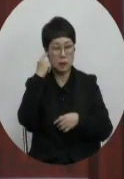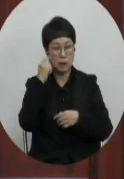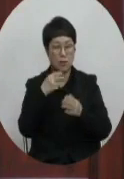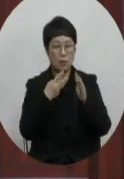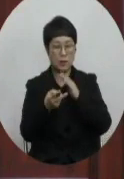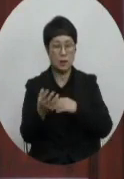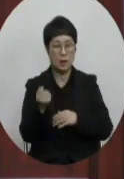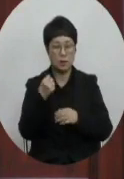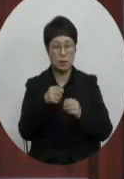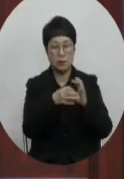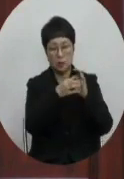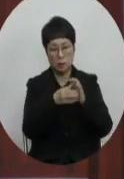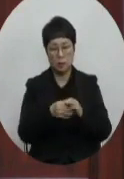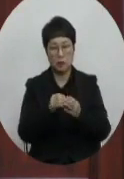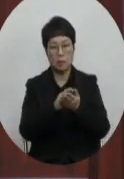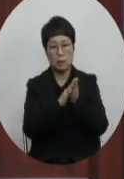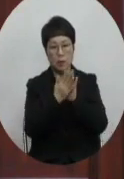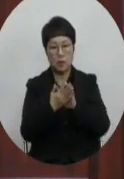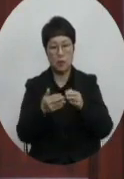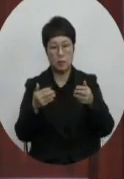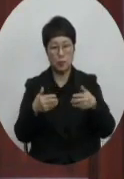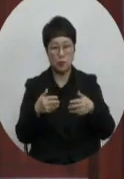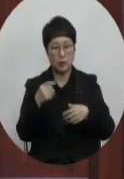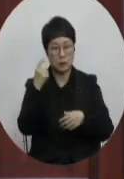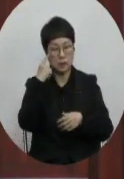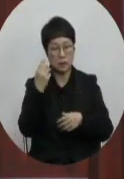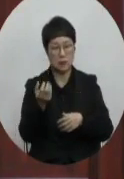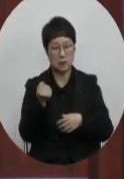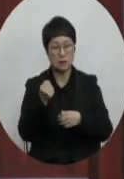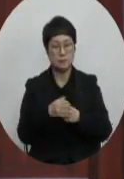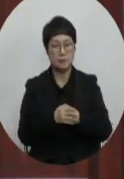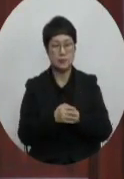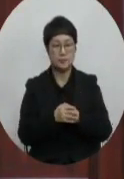갖고 끊임없이 변화하지 않으면 안 된다는 의지를 다졌습니다.